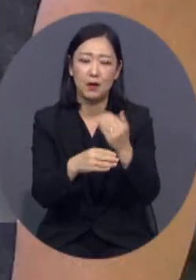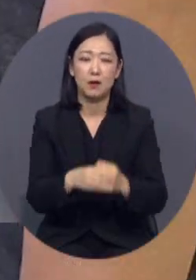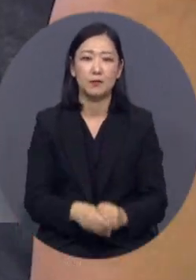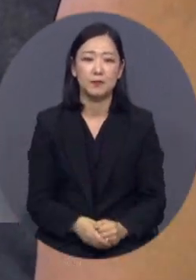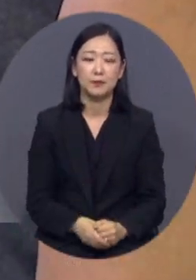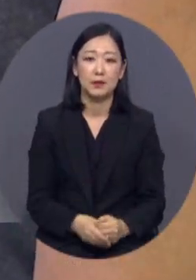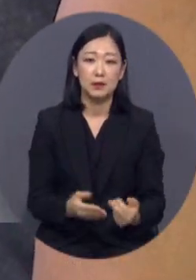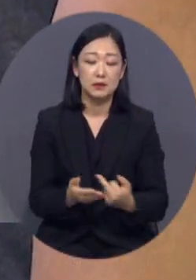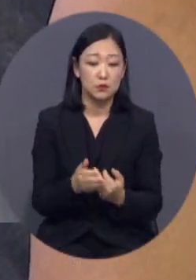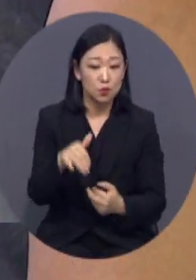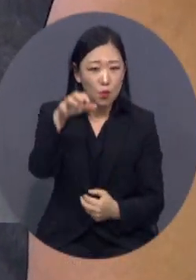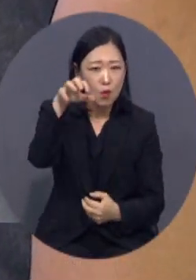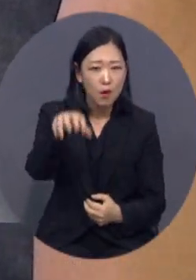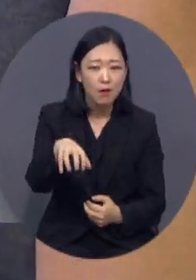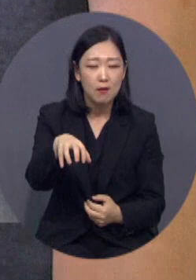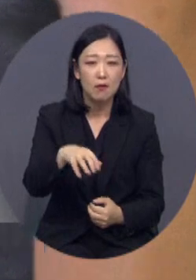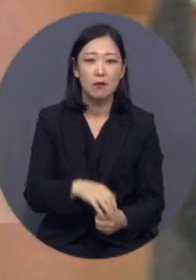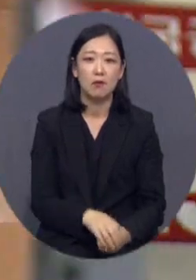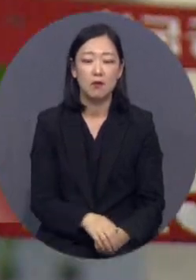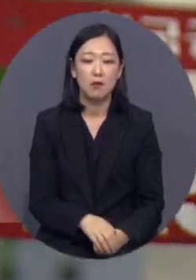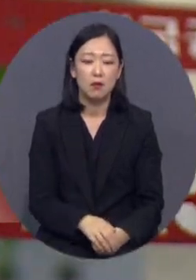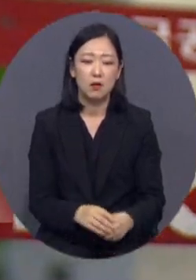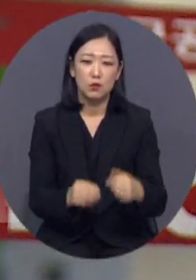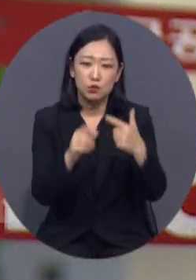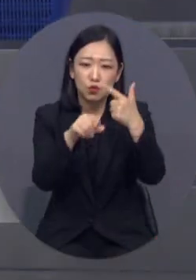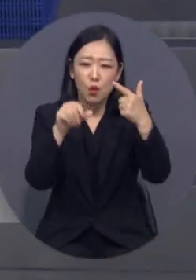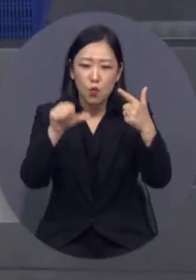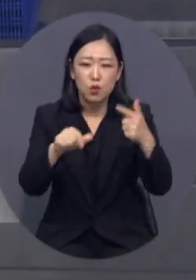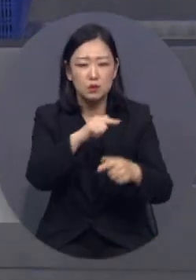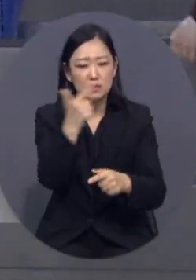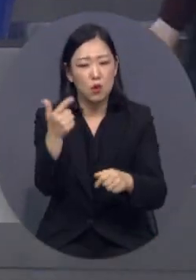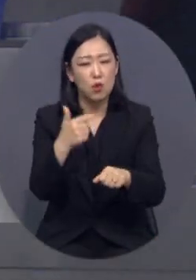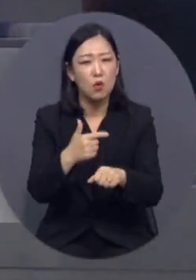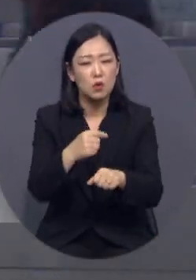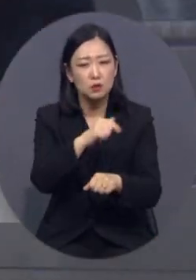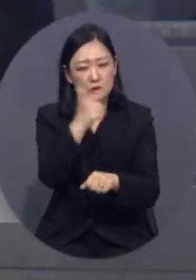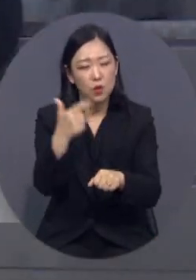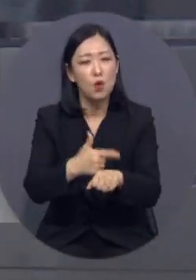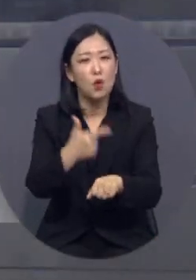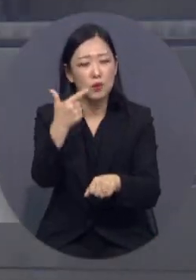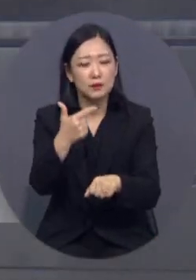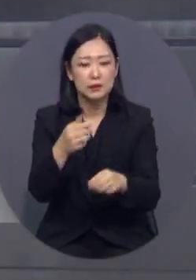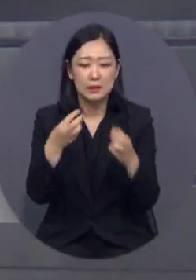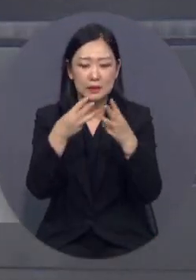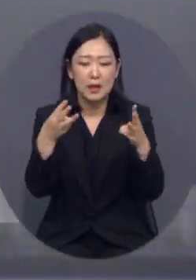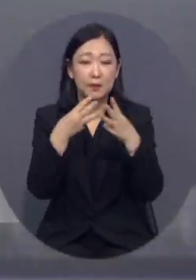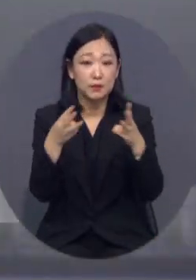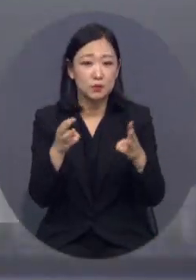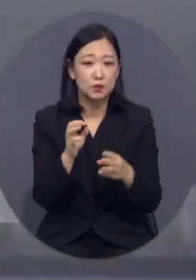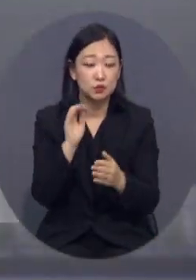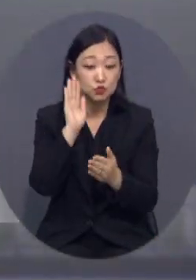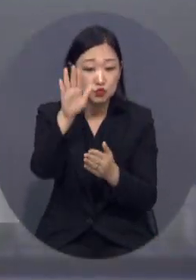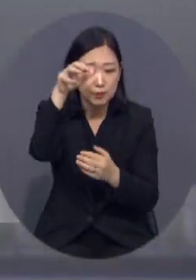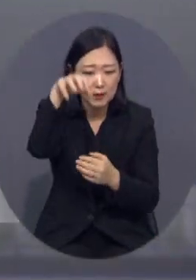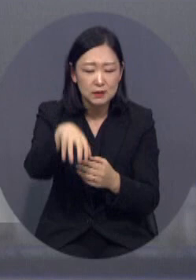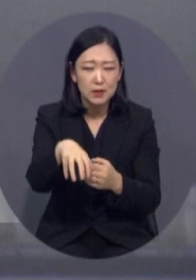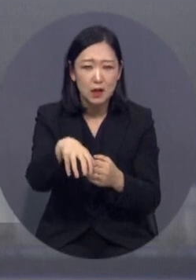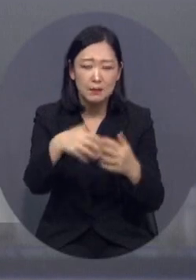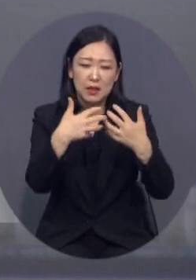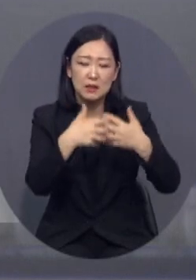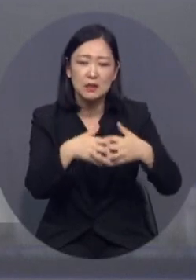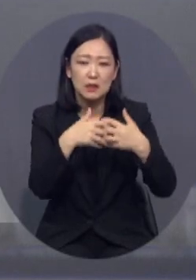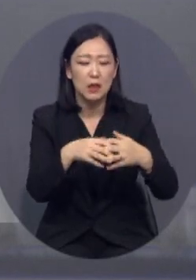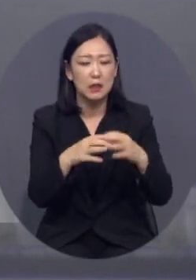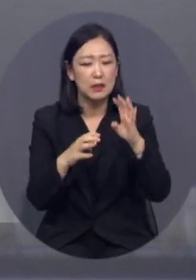한국공항공사 제주공항에 따르면 지난 5일 저녁 6시쯤 제주공항 3층 출발장 금속탐지기가